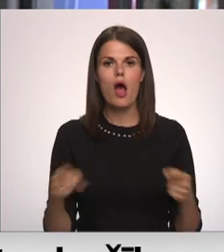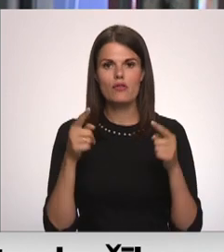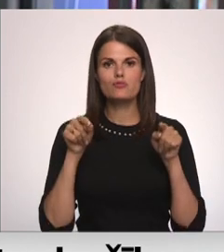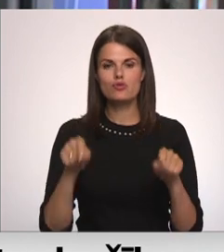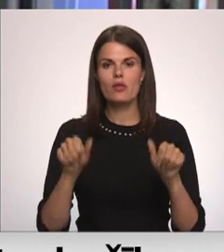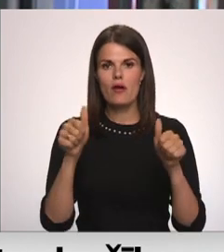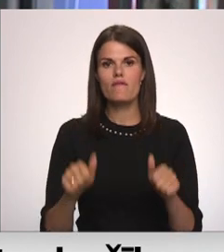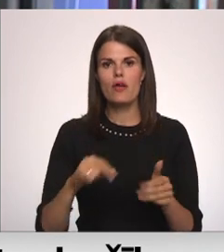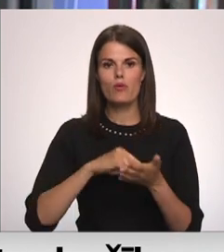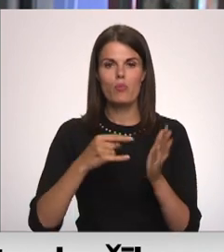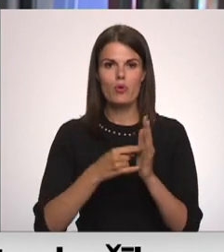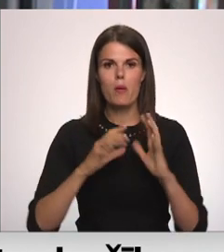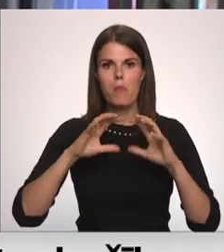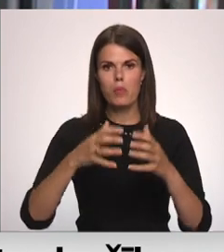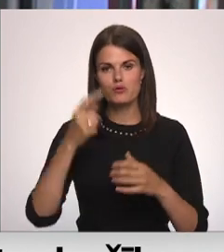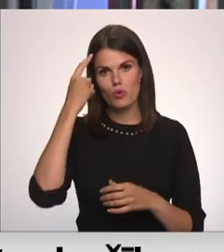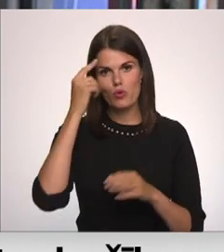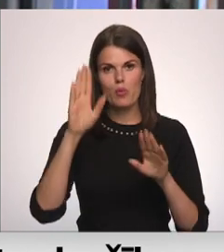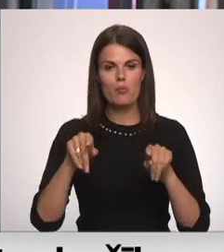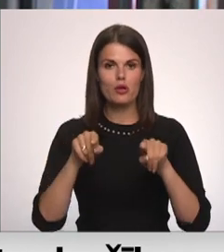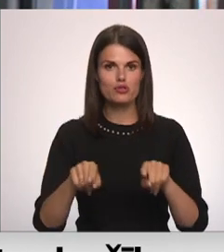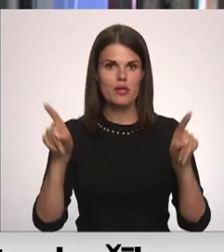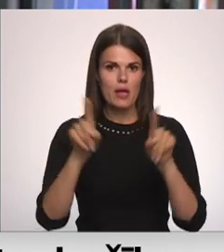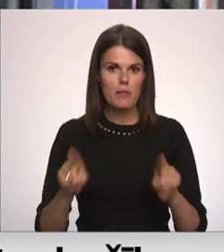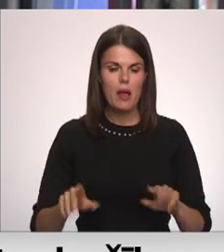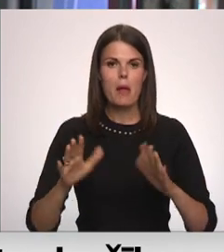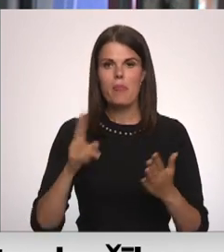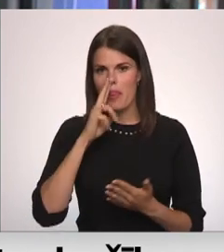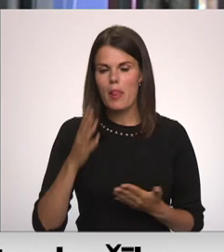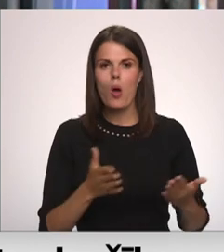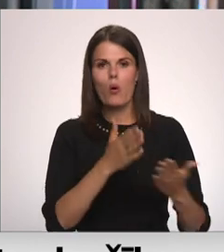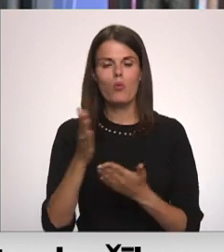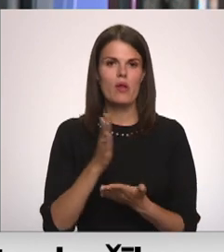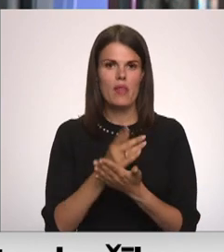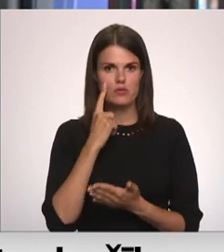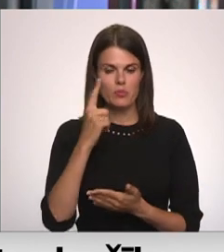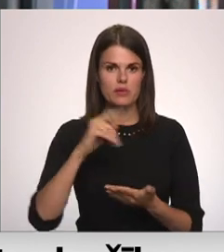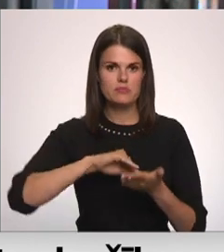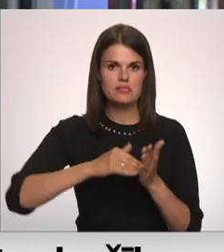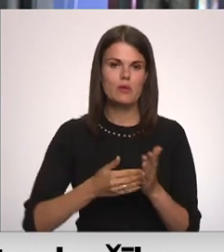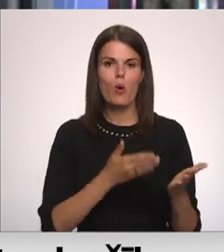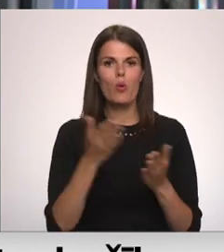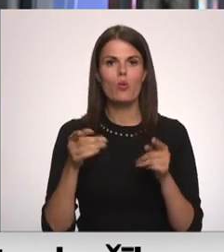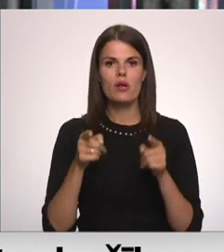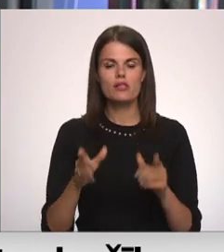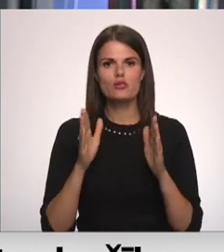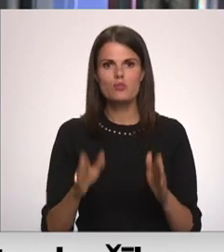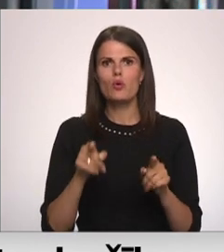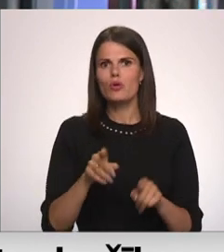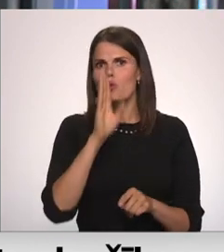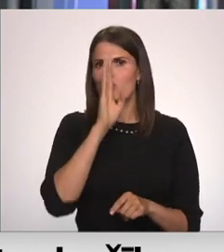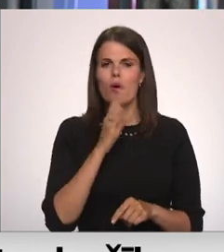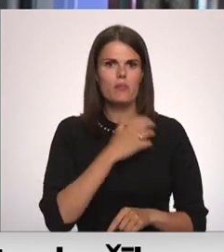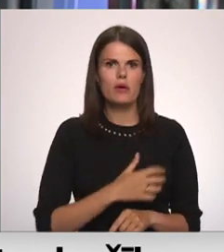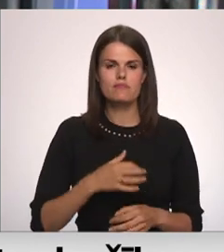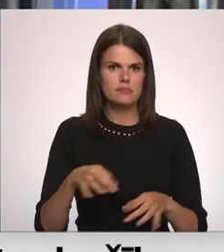šādus projektus, pasaulē tiek domāts par šādiem aspektiem, taču nekur neesmu sastapies ar situāciju, kur tas būtu tik akūti un tik